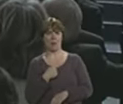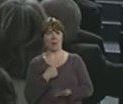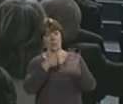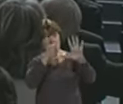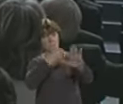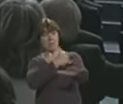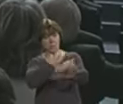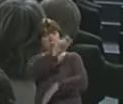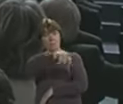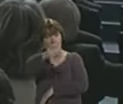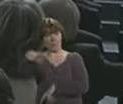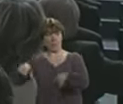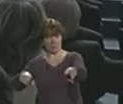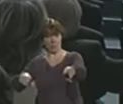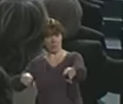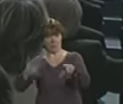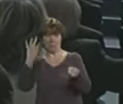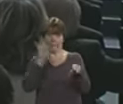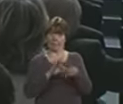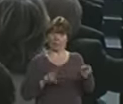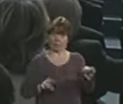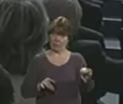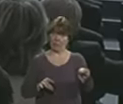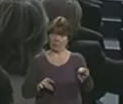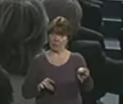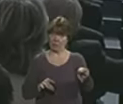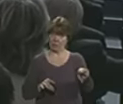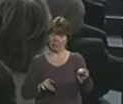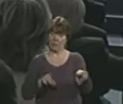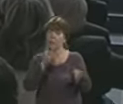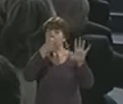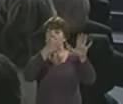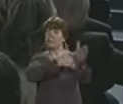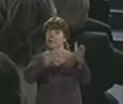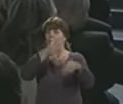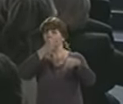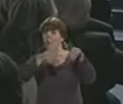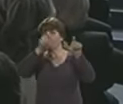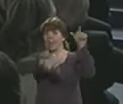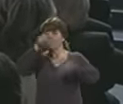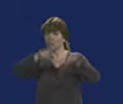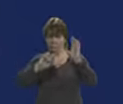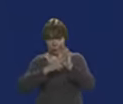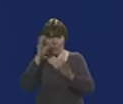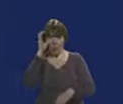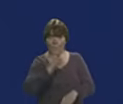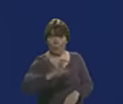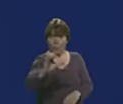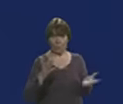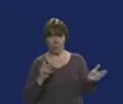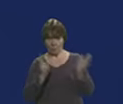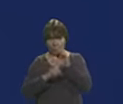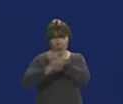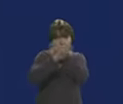6,5 millions de personnes qui ont dit quelque chose, qu'ont-elles dit? Est-ce qu'on doit l'entendre? Est-ce qu'on doit le